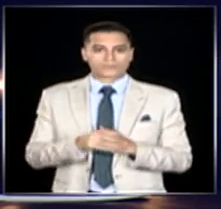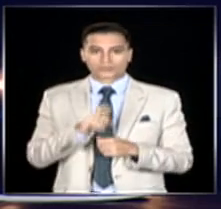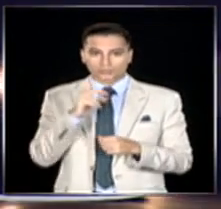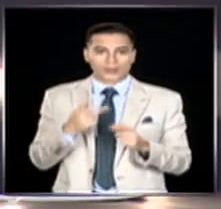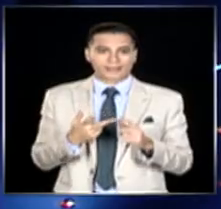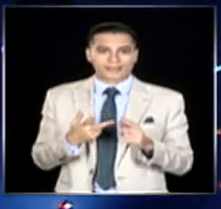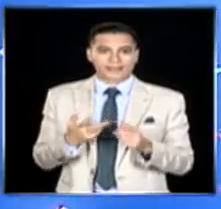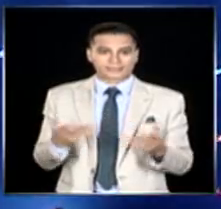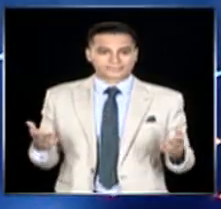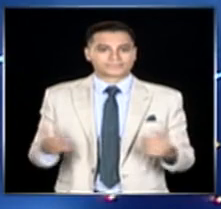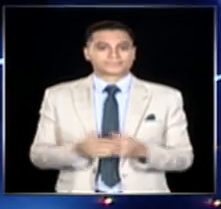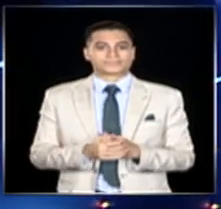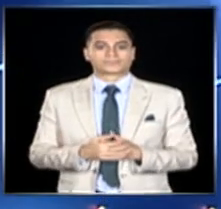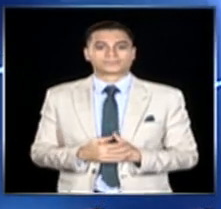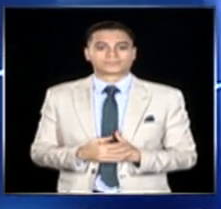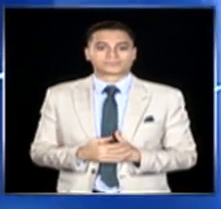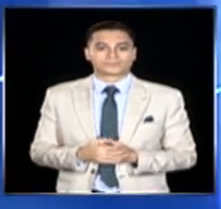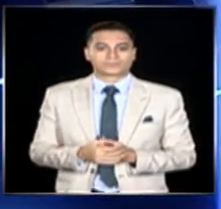التاني: